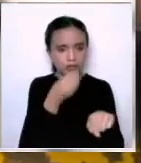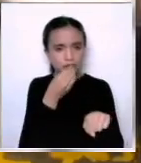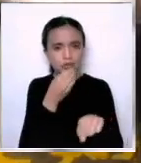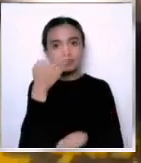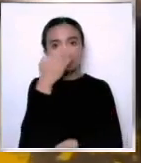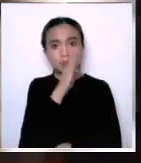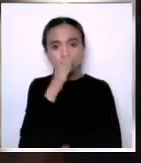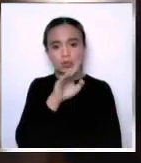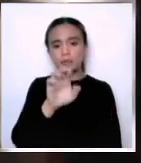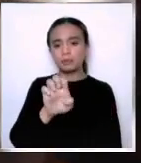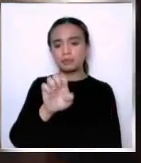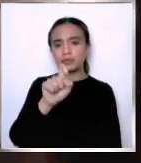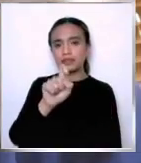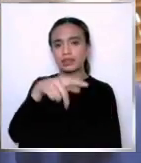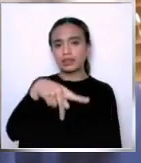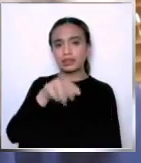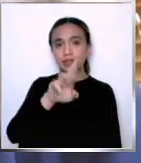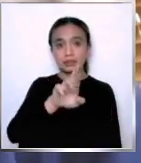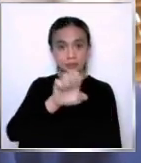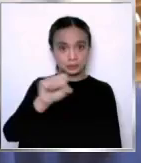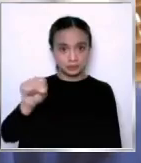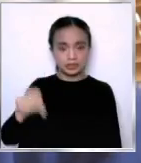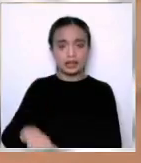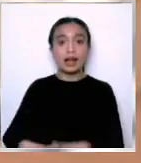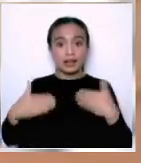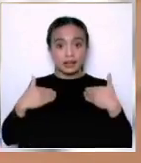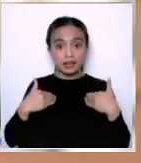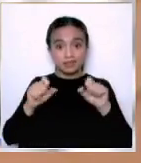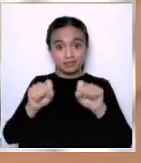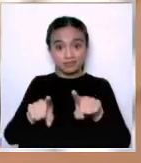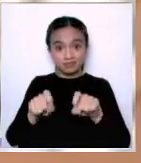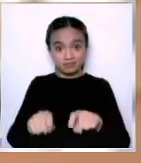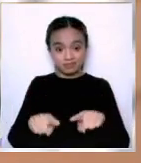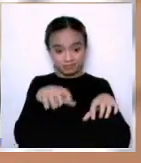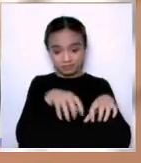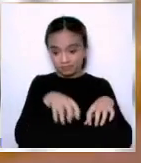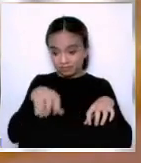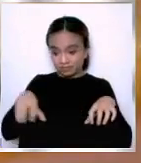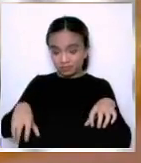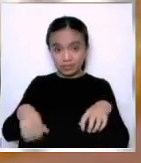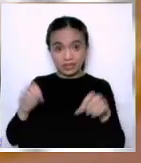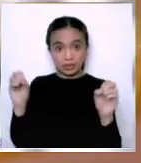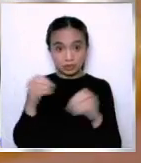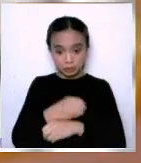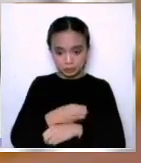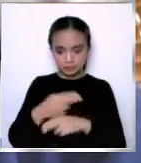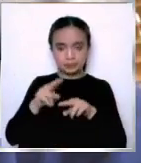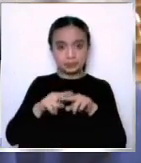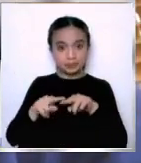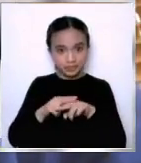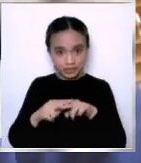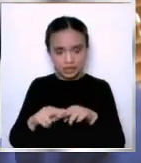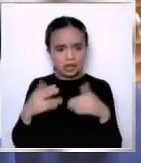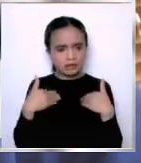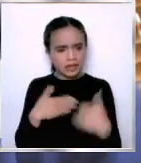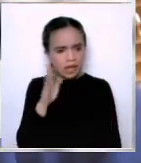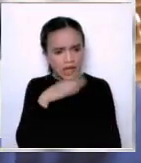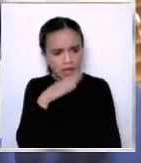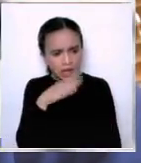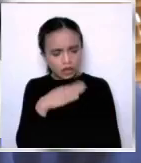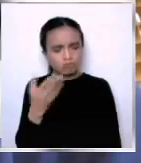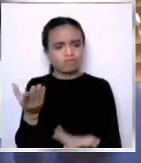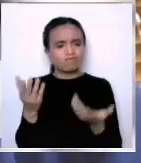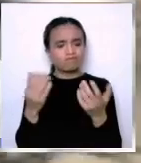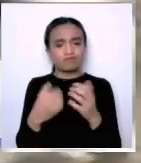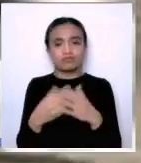mga nagtitinda sa tabi ng station. Mayroon lang delicacy na kinakain nila na may gata, na maanghang. Binibili ng maraming tao yung sumasakay